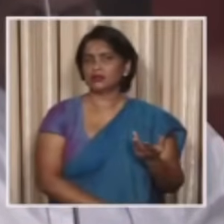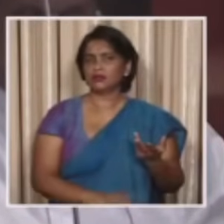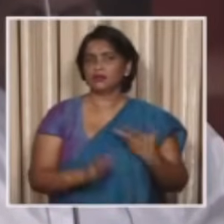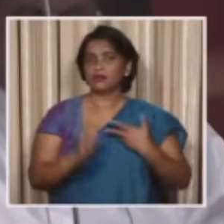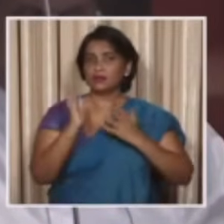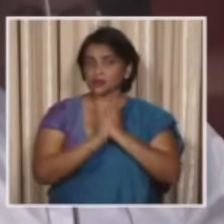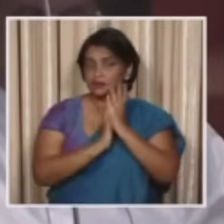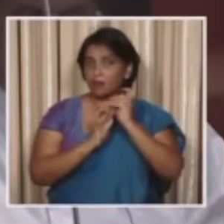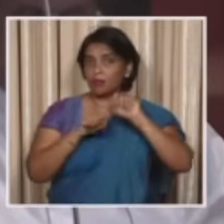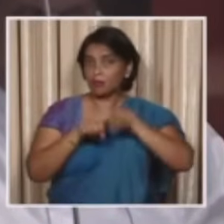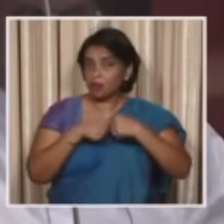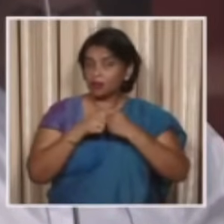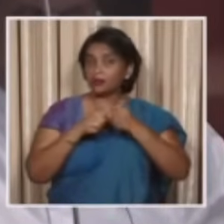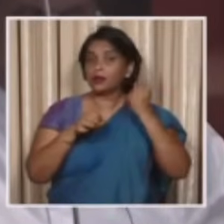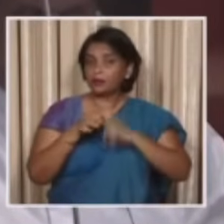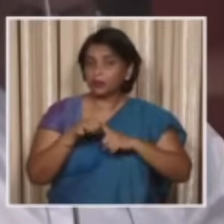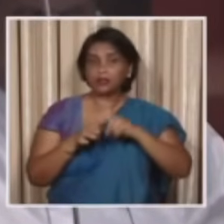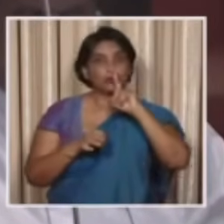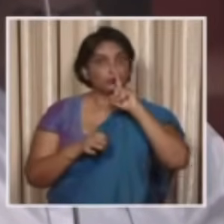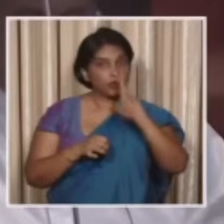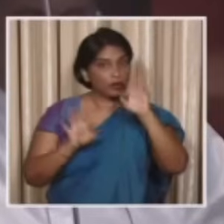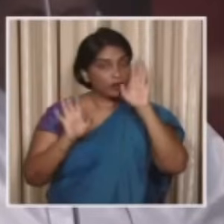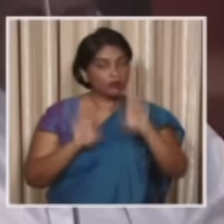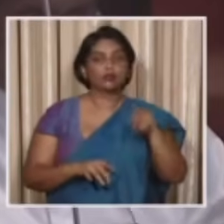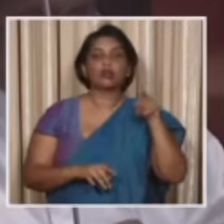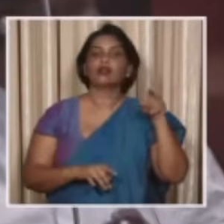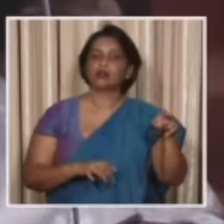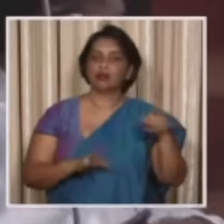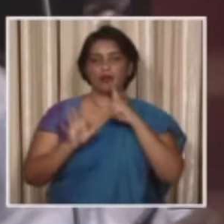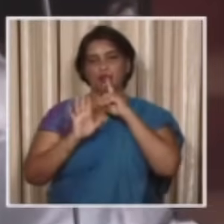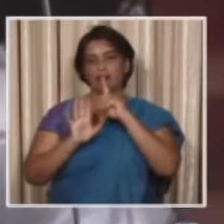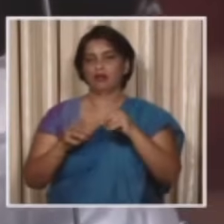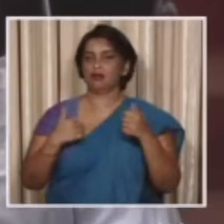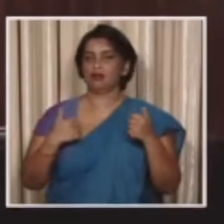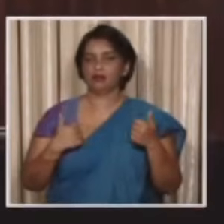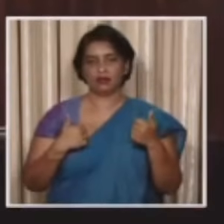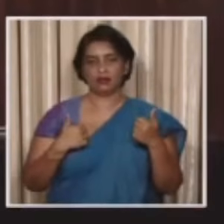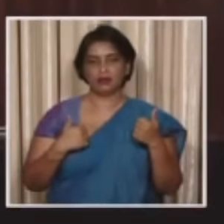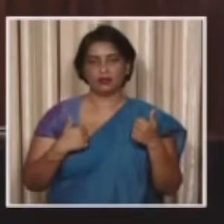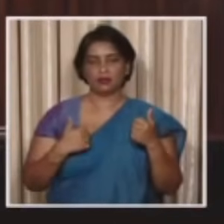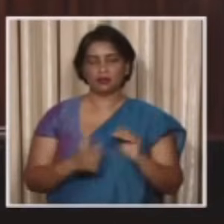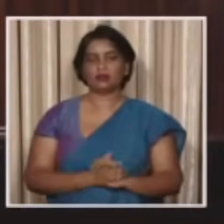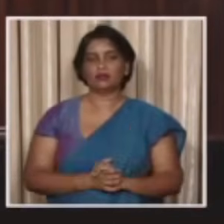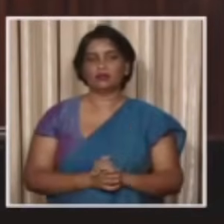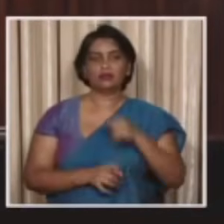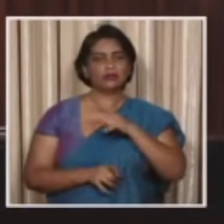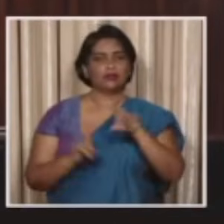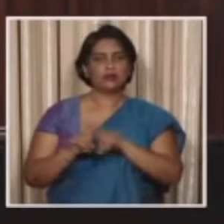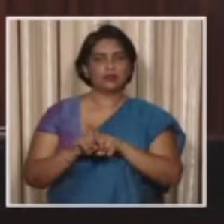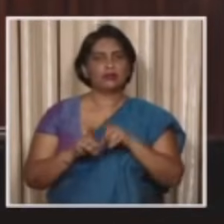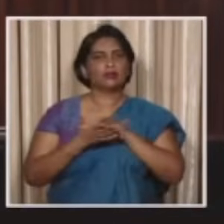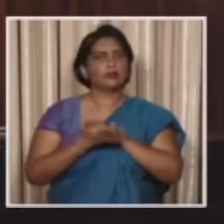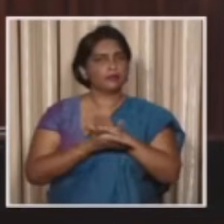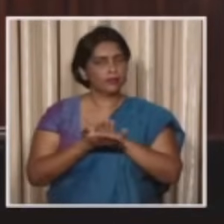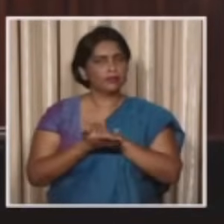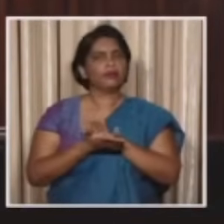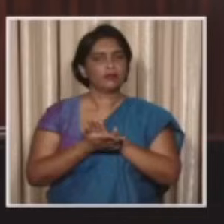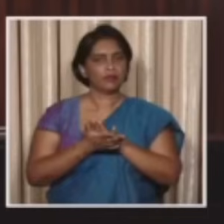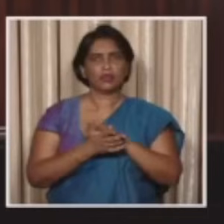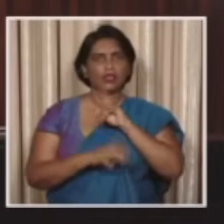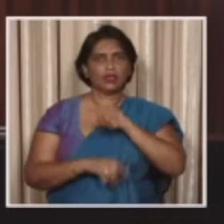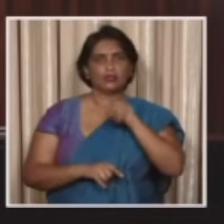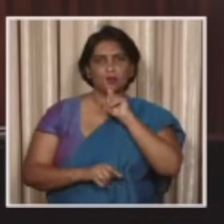වරප්‍රසාද ප්‍රශ්නයක් ඉදිරිපත් කළා තියෙනවා. ඔබතුමා ඔක ඉදිරිපත් කරුවට කමන්නේ. ඒ වරප්‍රසාද ප්‍රශ්නේ මත නෙමෙයි යම් කිසි පැහැදිලි කිරීමක් අපි ඉදිරිපත් කළා